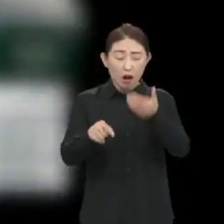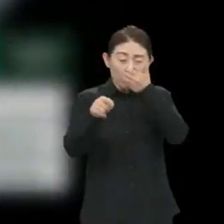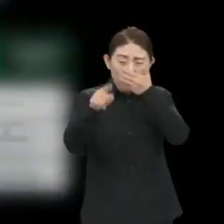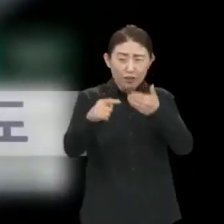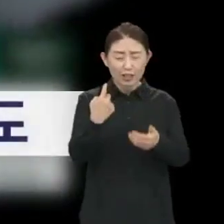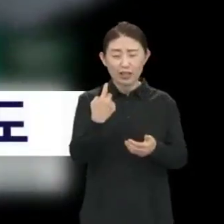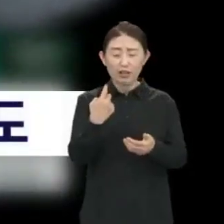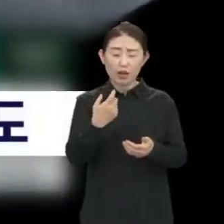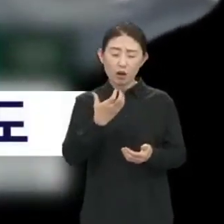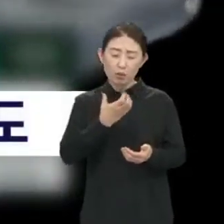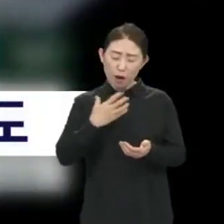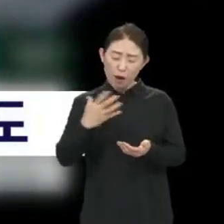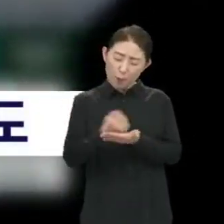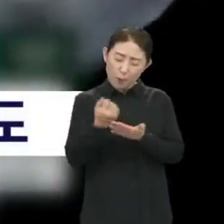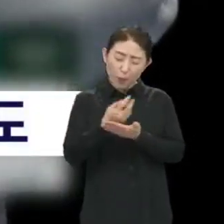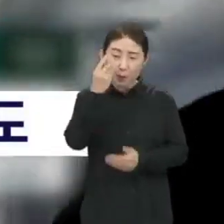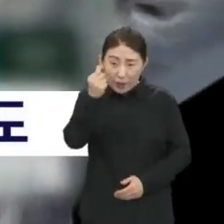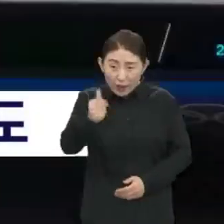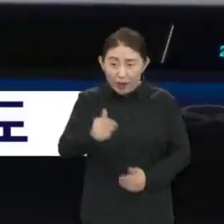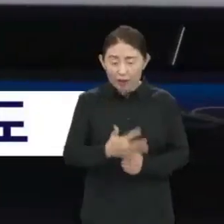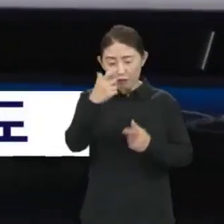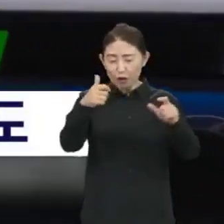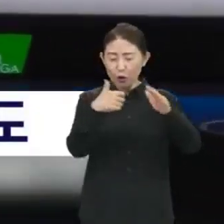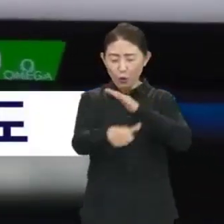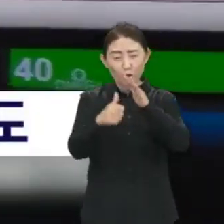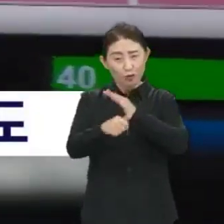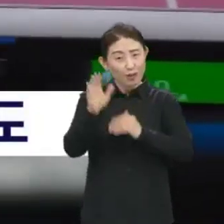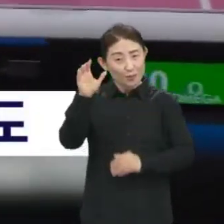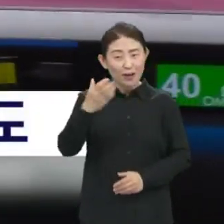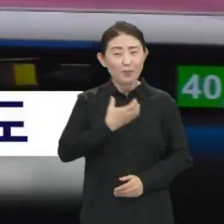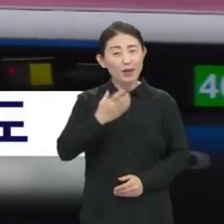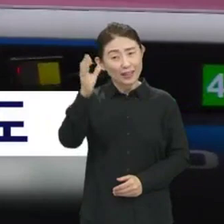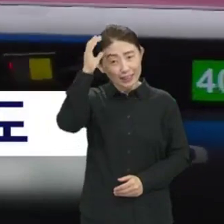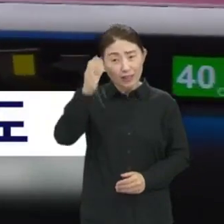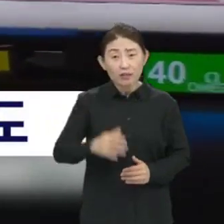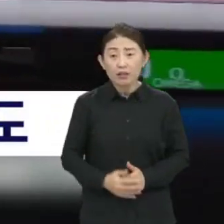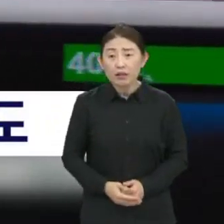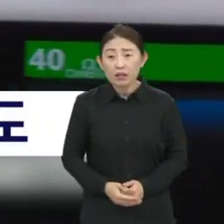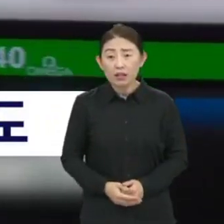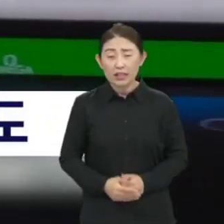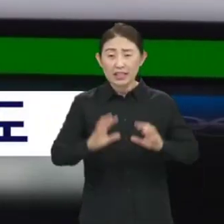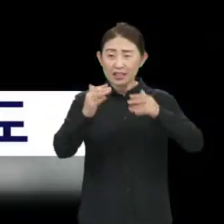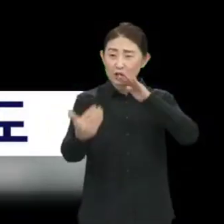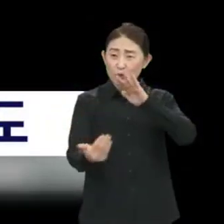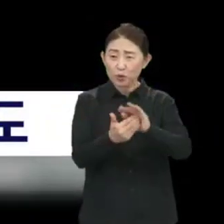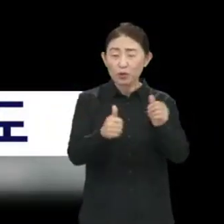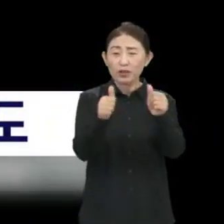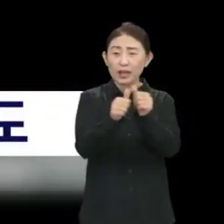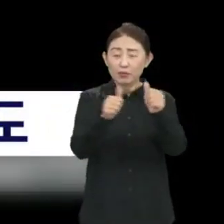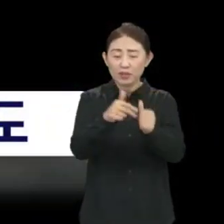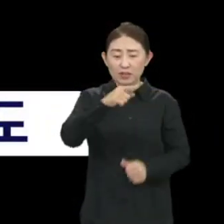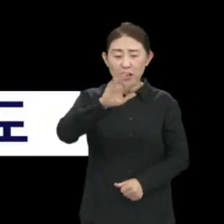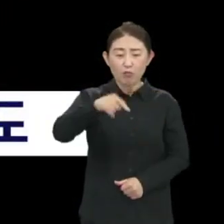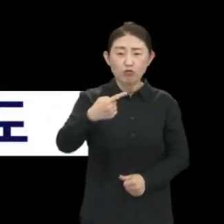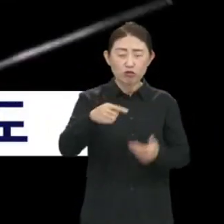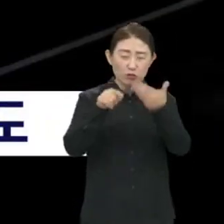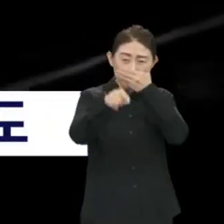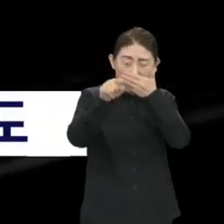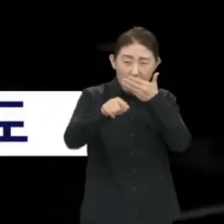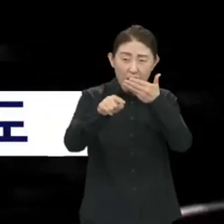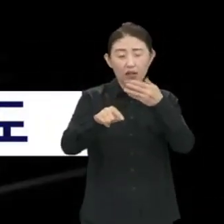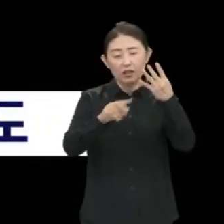펜싱에서도 충청권 태극전사들의 맹활약이 기대됩니다. 어펜저스로 불리는 세계 최강 남자 펜싱 사브르 대표팀